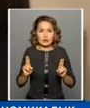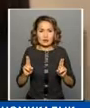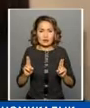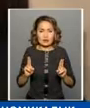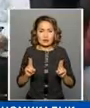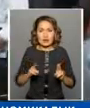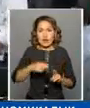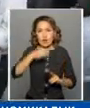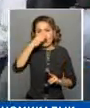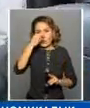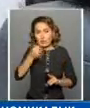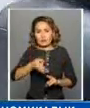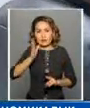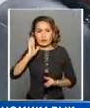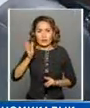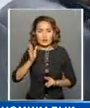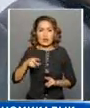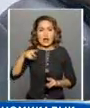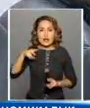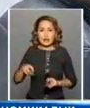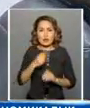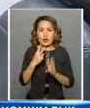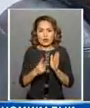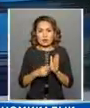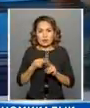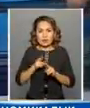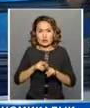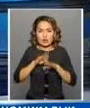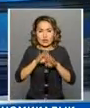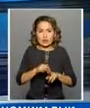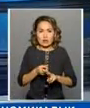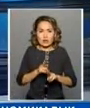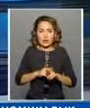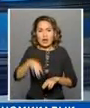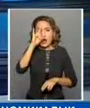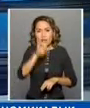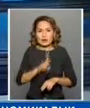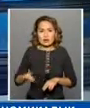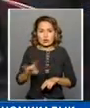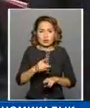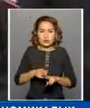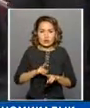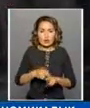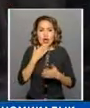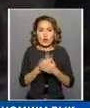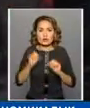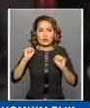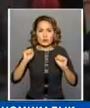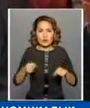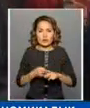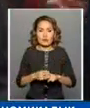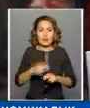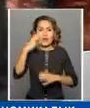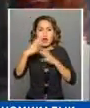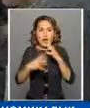мамандар тәжірибесін әкеледі. Экспо 2017 көрмесін өткізуді өз қанжығасына байлаған Қазақстан өзінің мүмкіншіліктерін